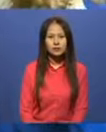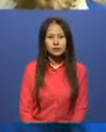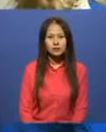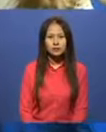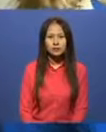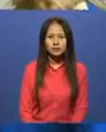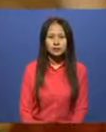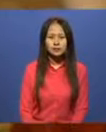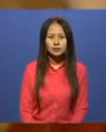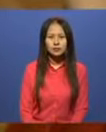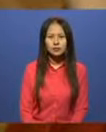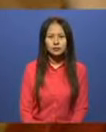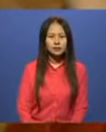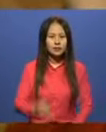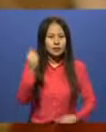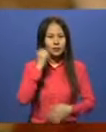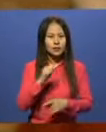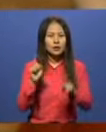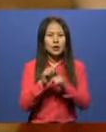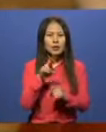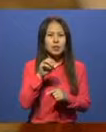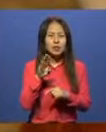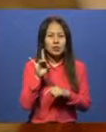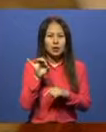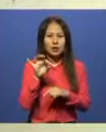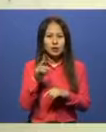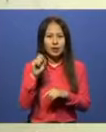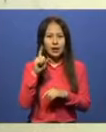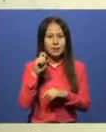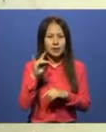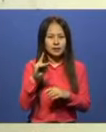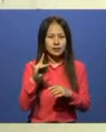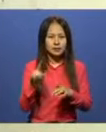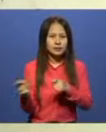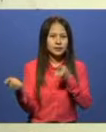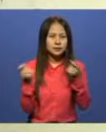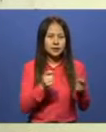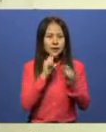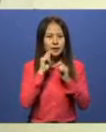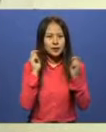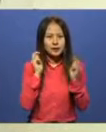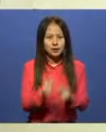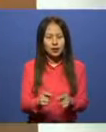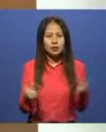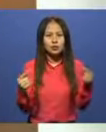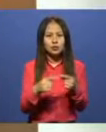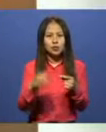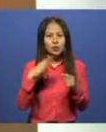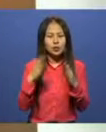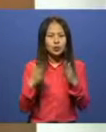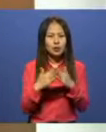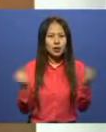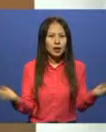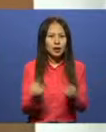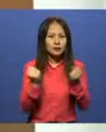вас! Қарт майдангер Петр Морозовқа хабар агенттігінің арнайы сыйлығы дәл уақытысында жетті. Себебі үйдегі ескі